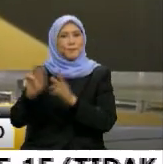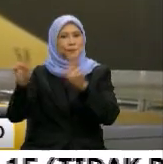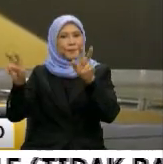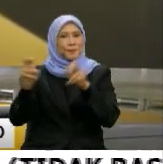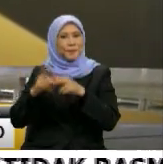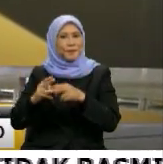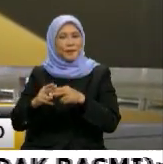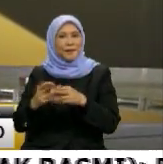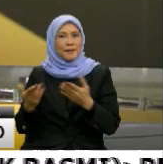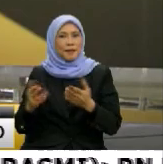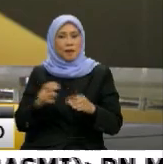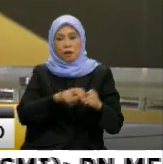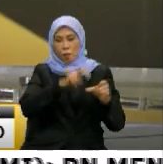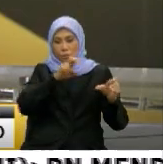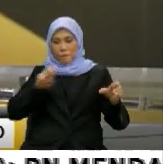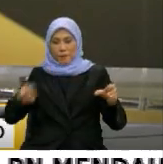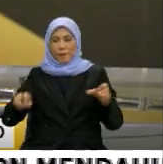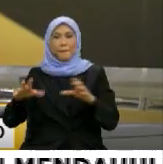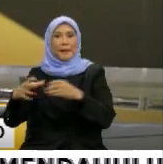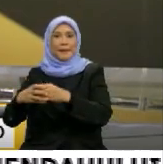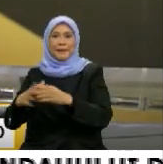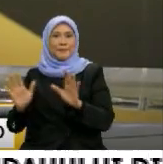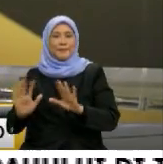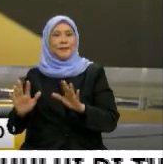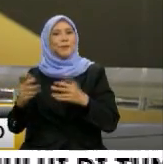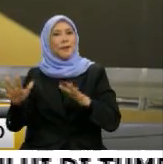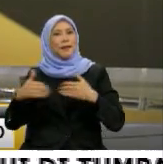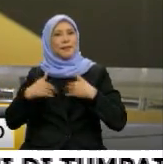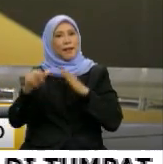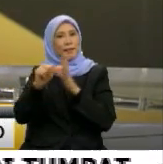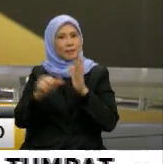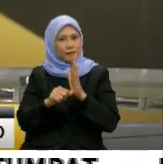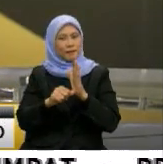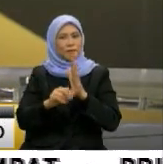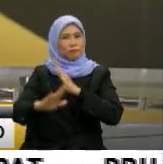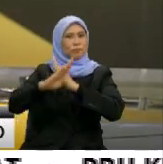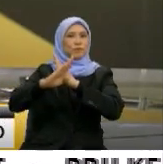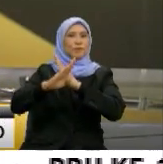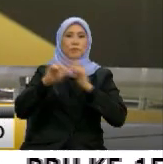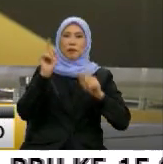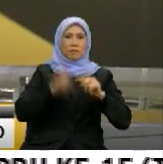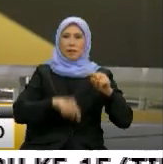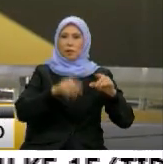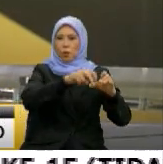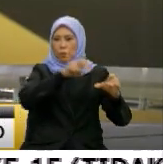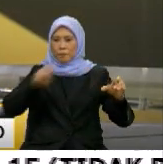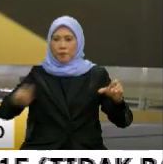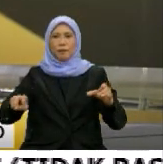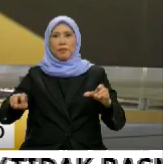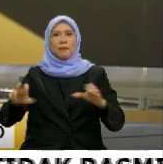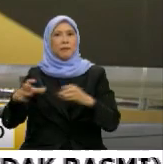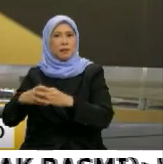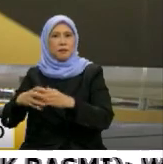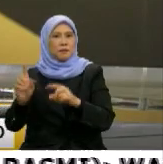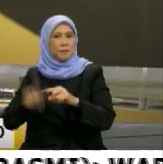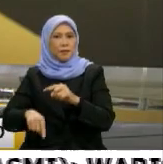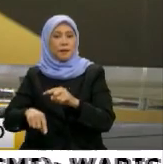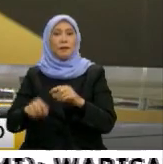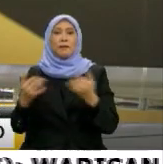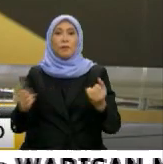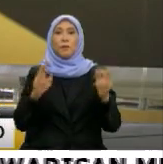namakan bukan lompat parti. Lompat parti semua dah ada. Dah ada akta lompat parti yang menghalang mereka untuk lompat. Tapi perubahan